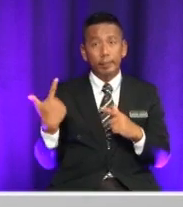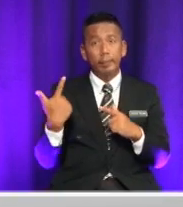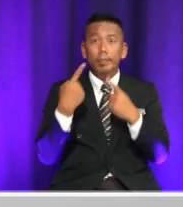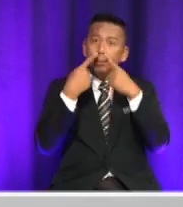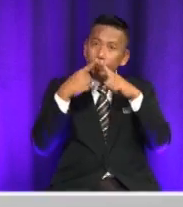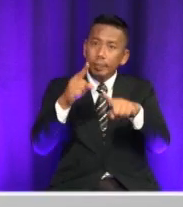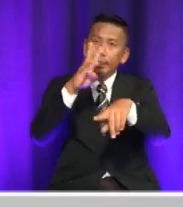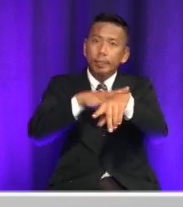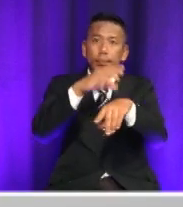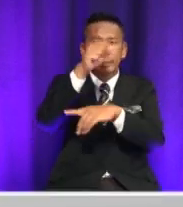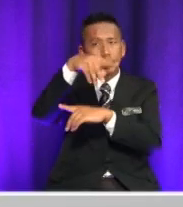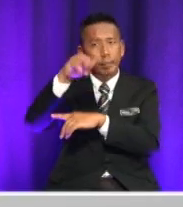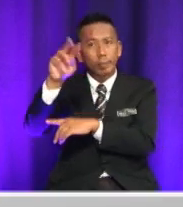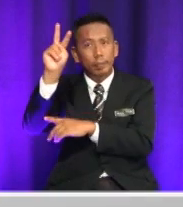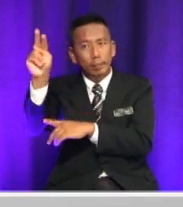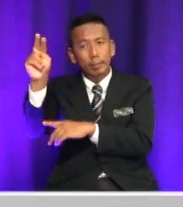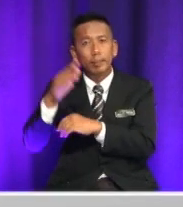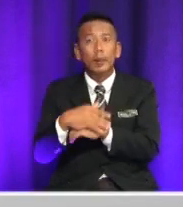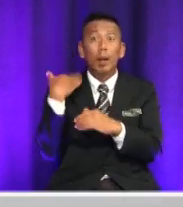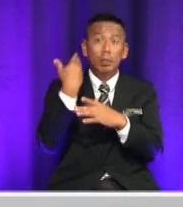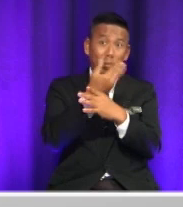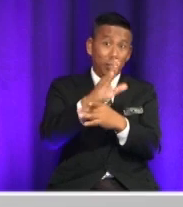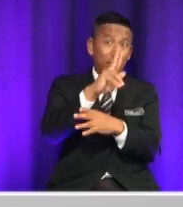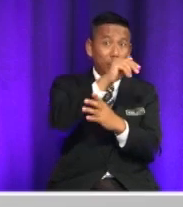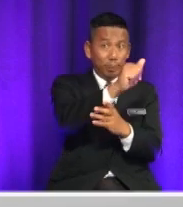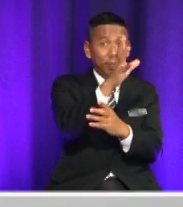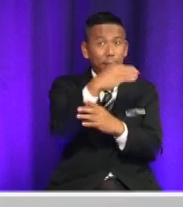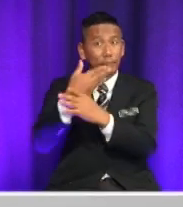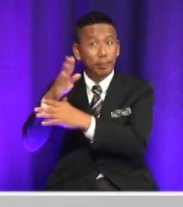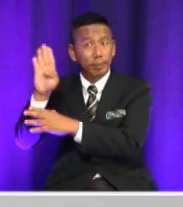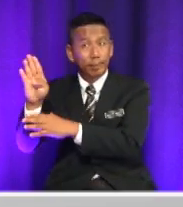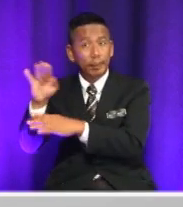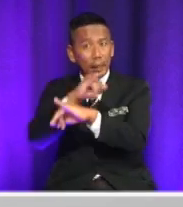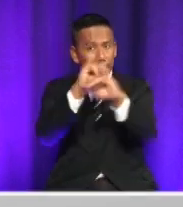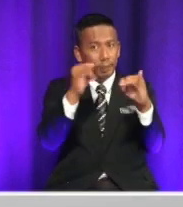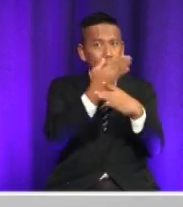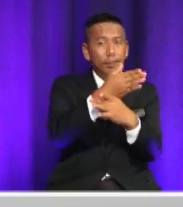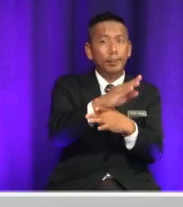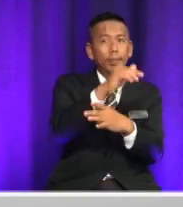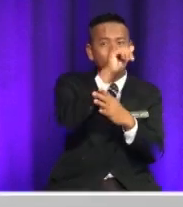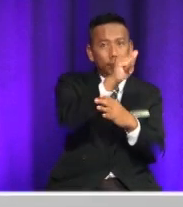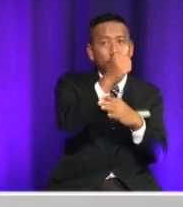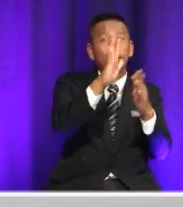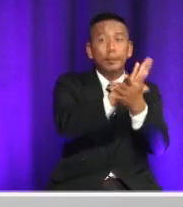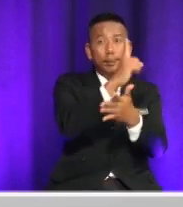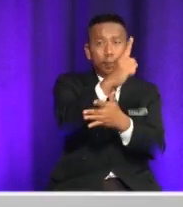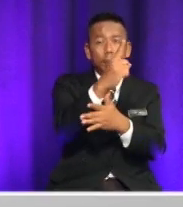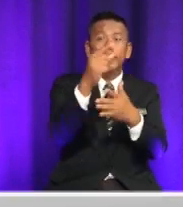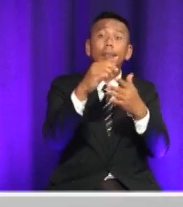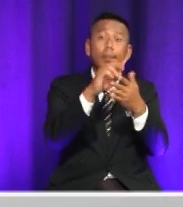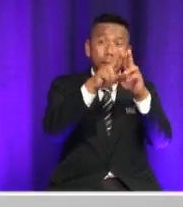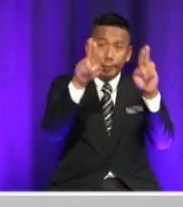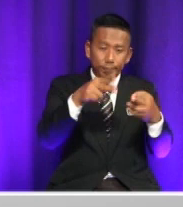dijawab sama SPM nanti baik jadi ada bagian E dan bagian B Oke saya Terangkan dulu bagian kita satu Dia kemudian bertulis Oke